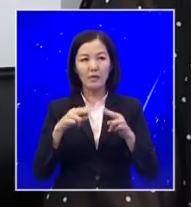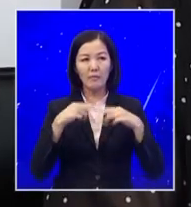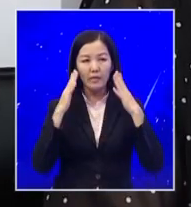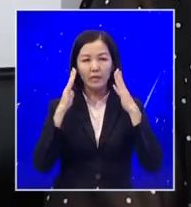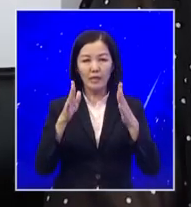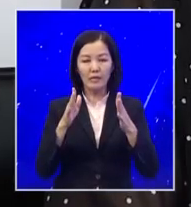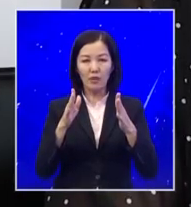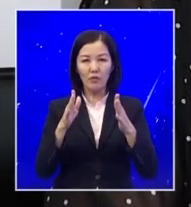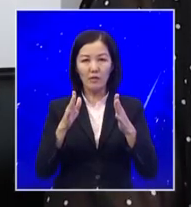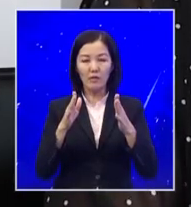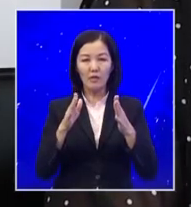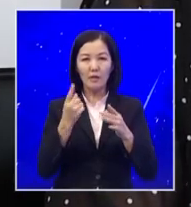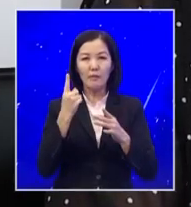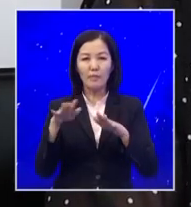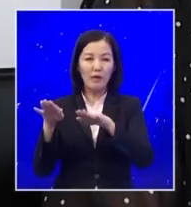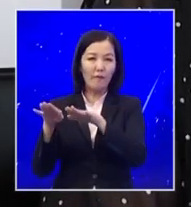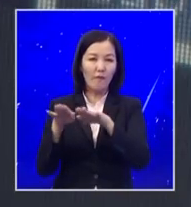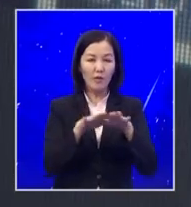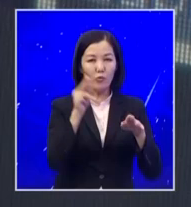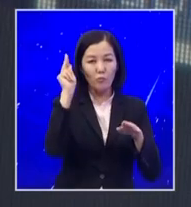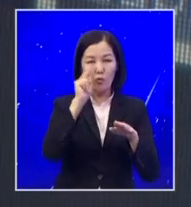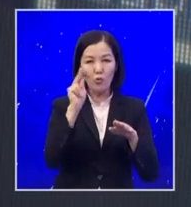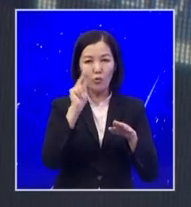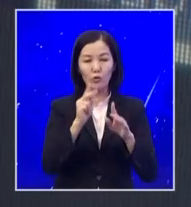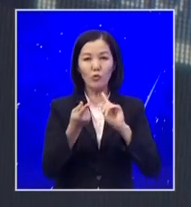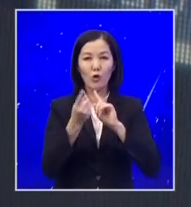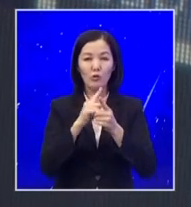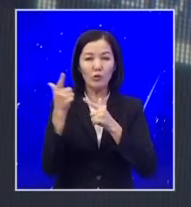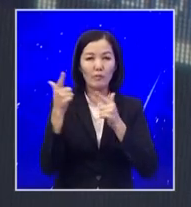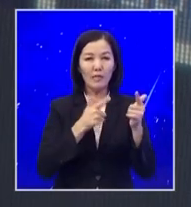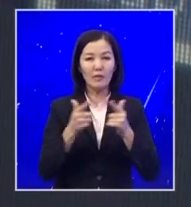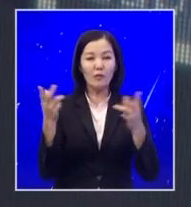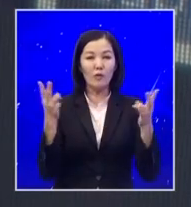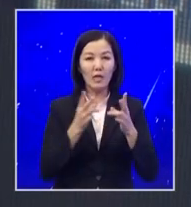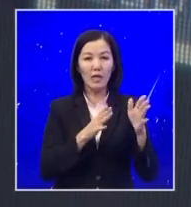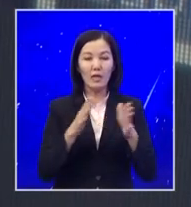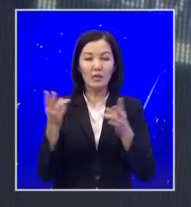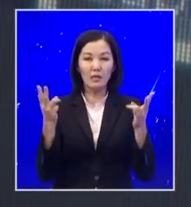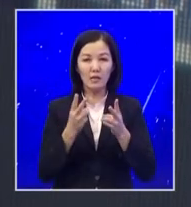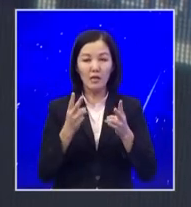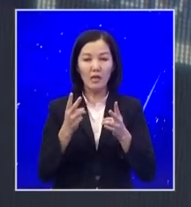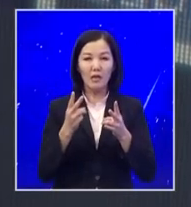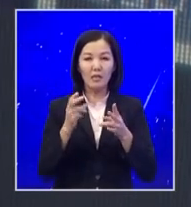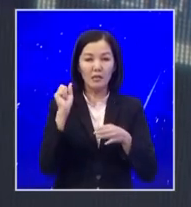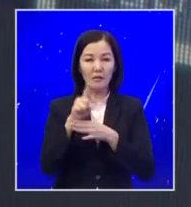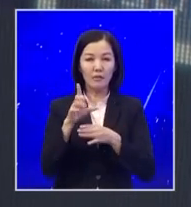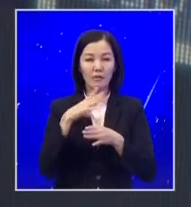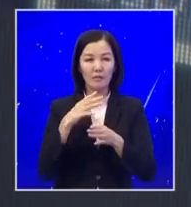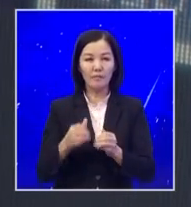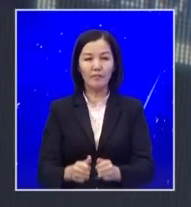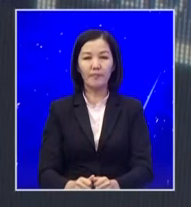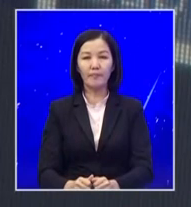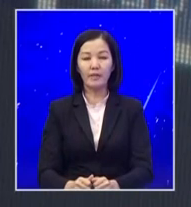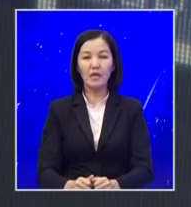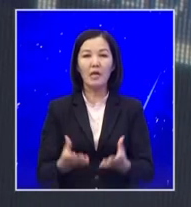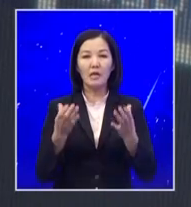назар аударып, бір платформаны, белгілі бір жүйеге келген платформаны дайындауға назар